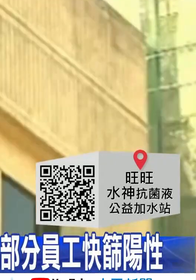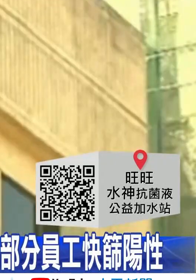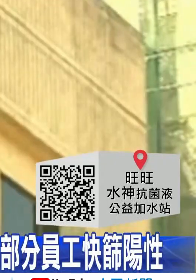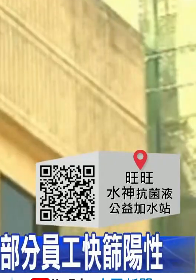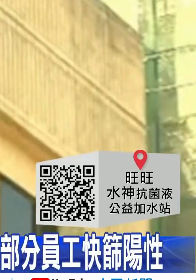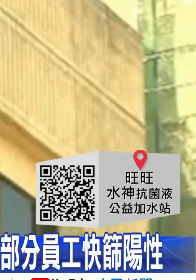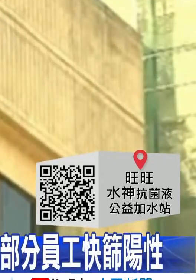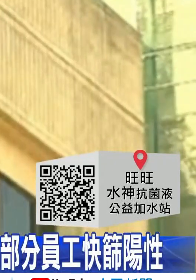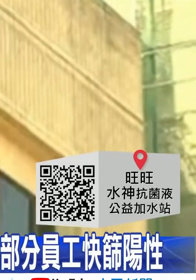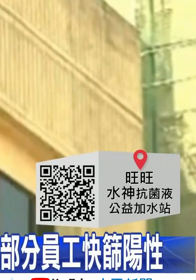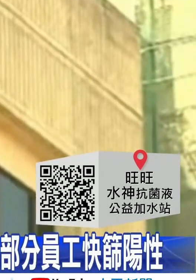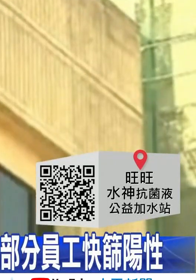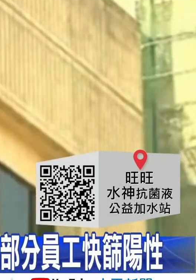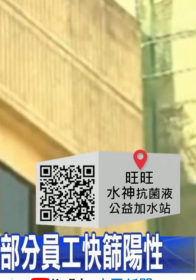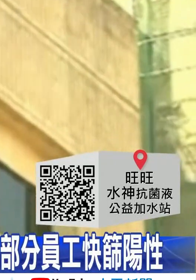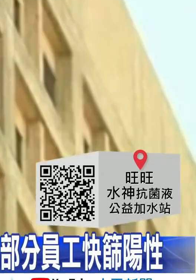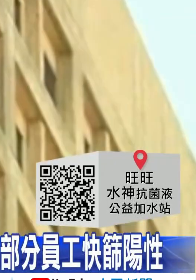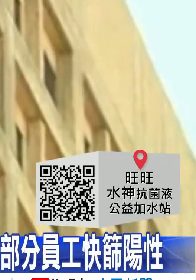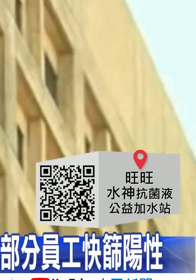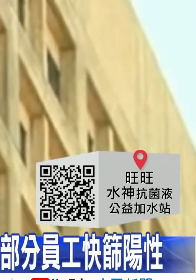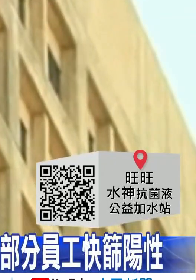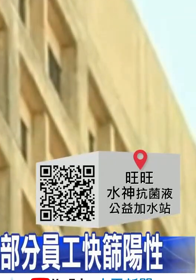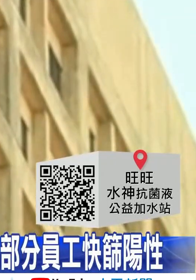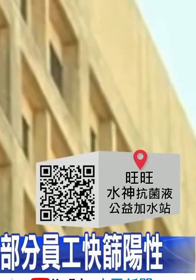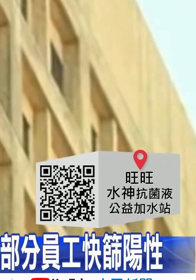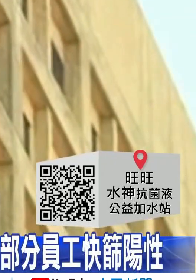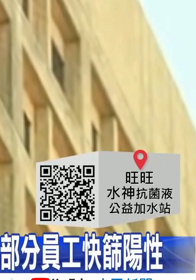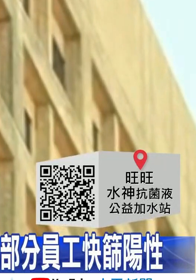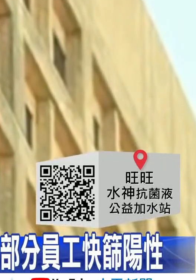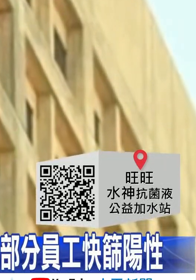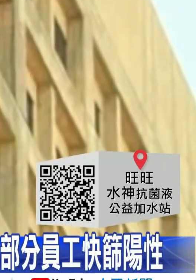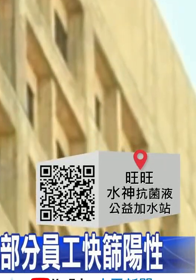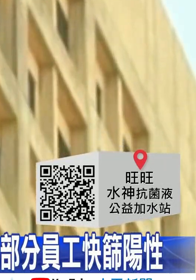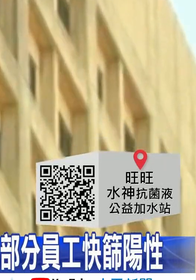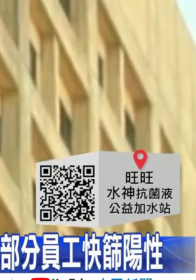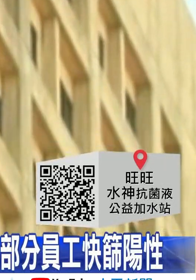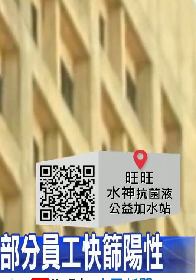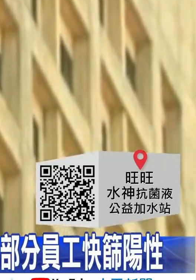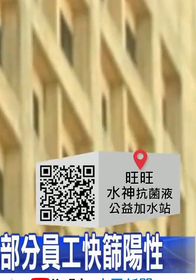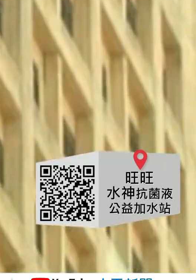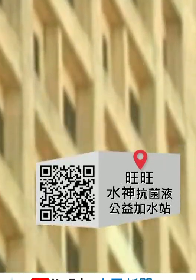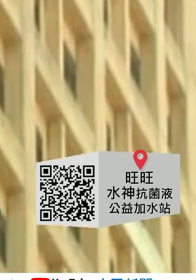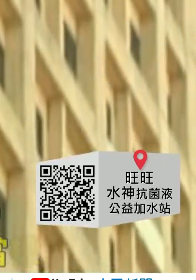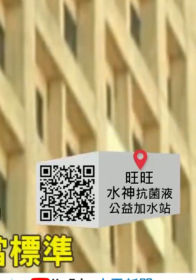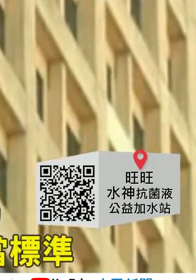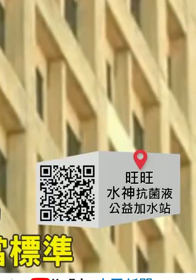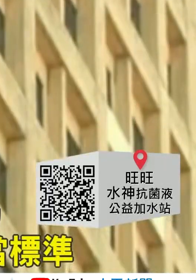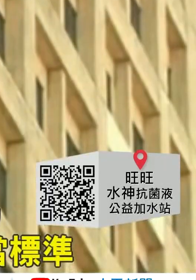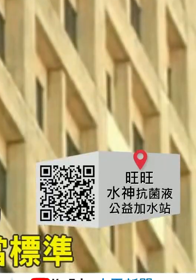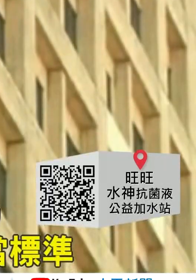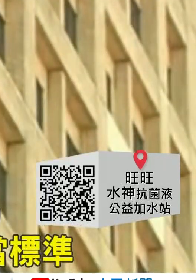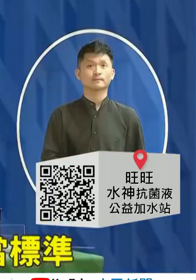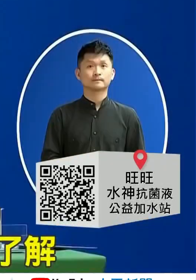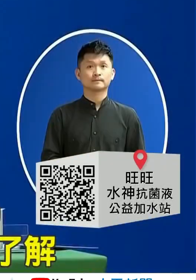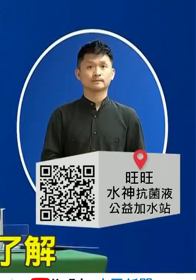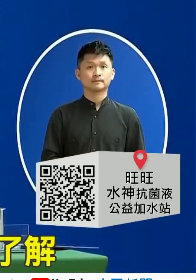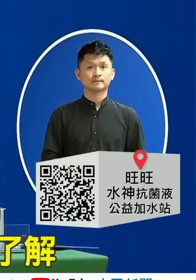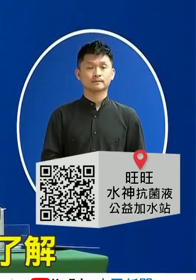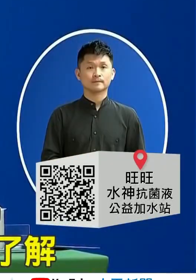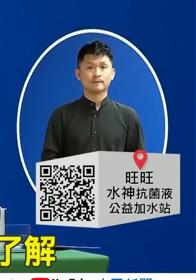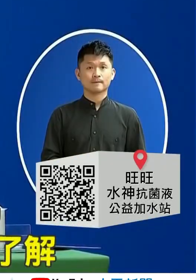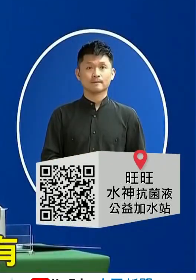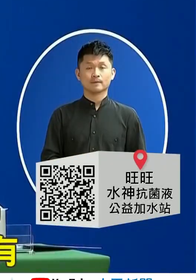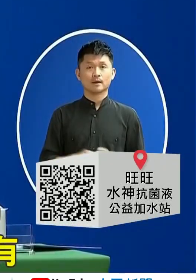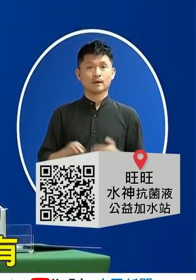筛，据传有员工快筛验出阳性，指挥中心却不肯归类为院内传染， 还是要用 PCR 采检当标准。这10位